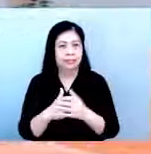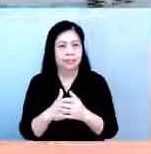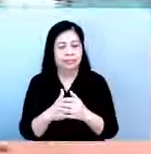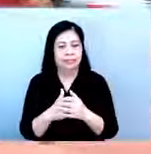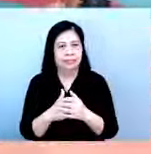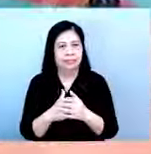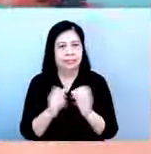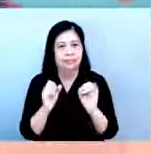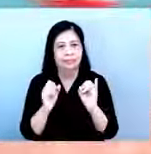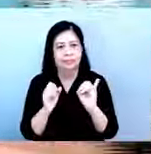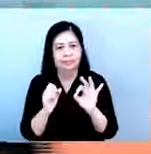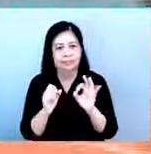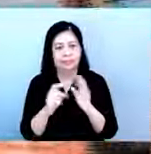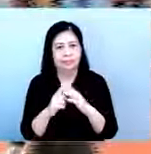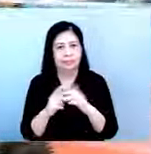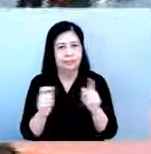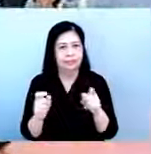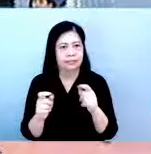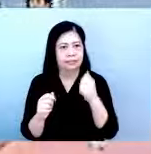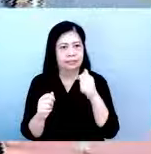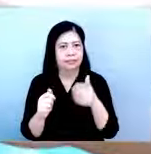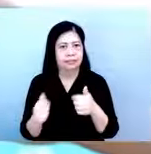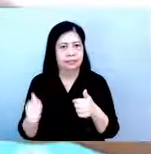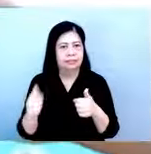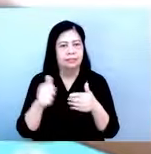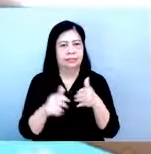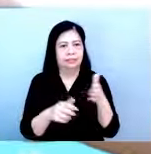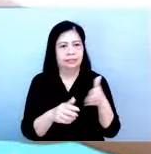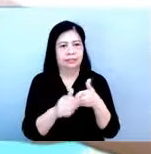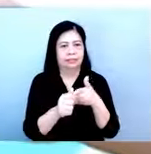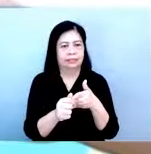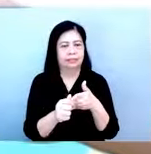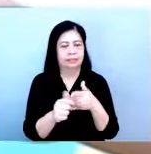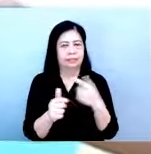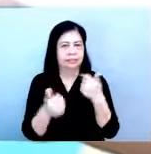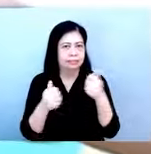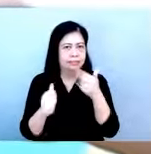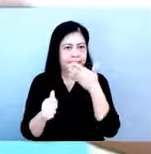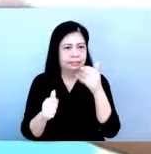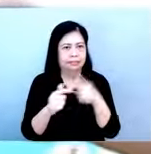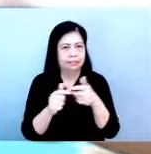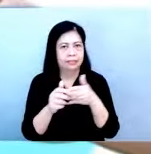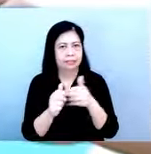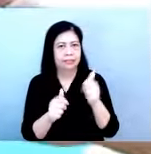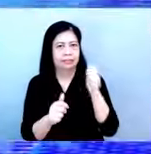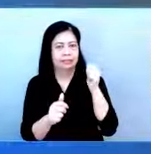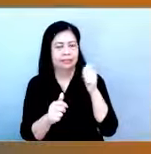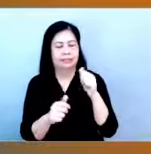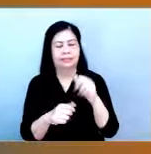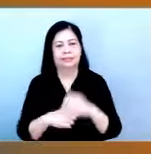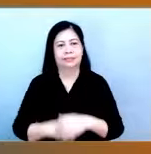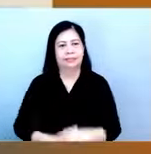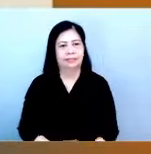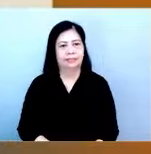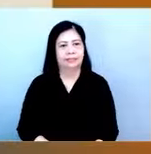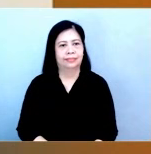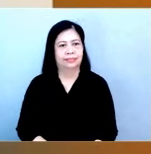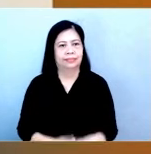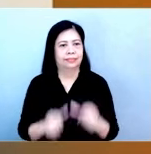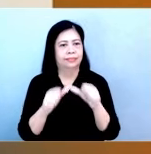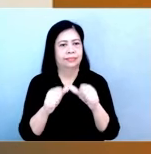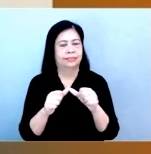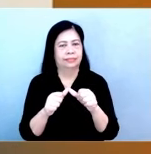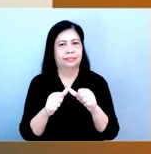kung ang captain nagli-lead sa buong team, ako tinatry ko yung best ko mag-lead sa likod ng court. Tuloy ang